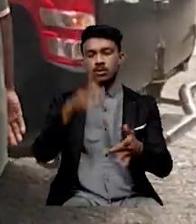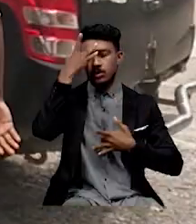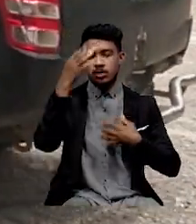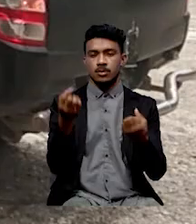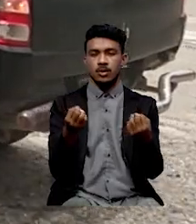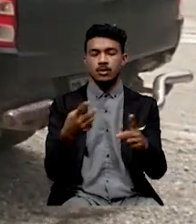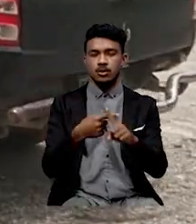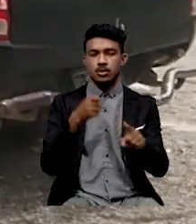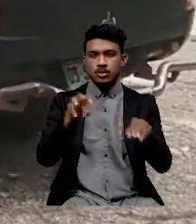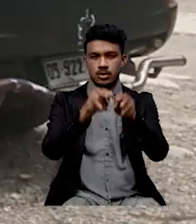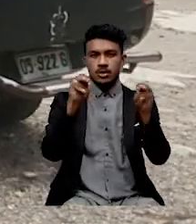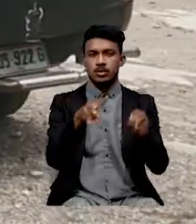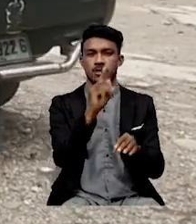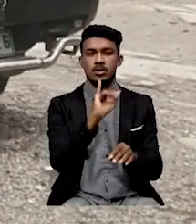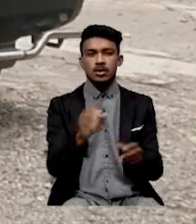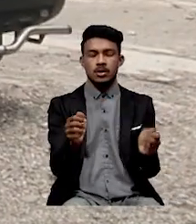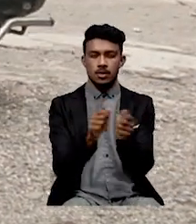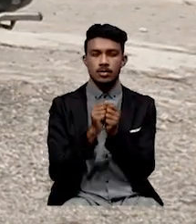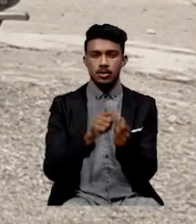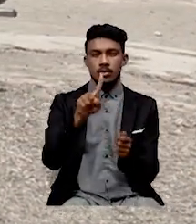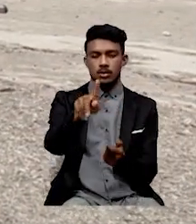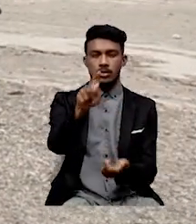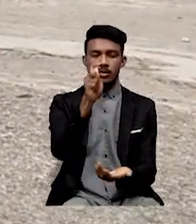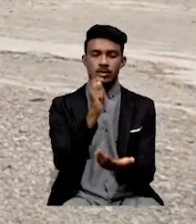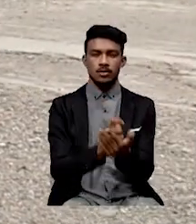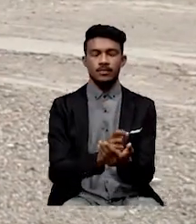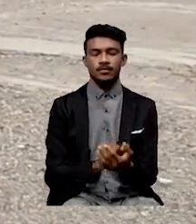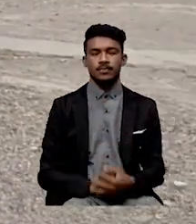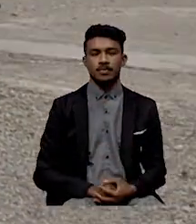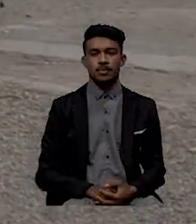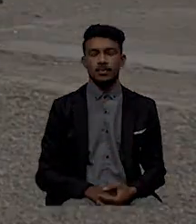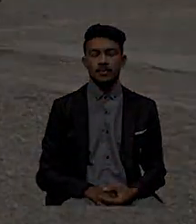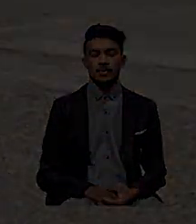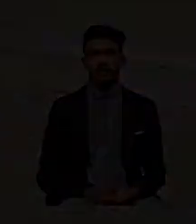husi munisipi dili ho total rihun ida resin. Laura da Cruz, GMN.